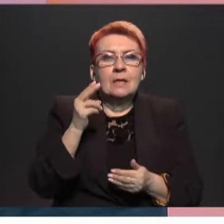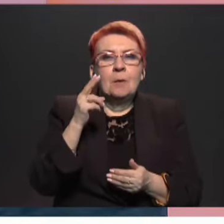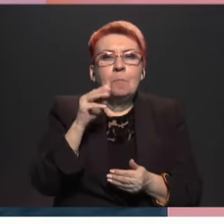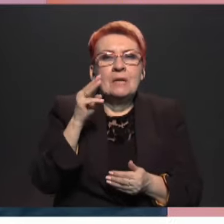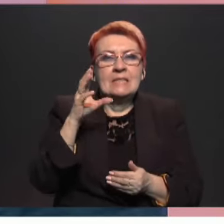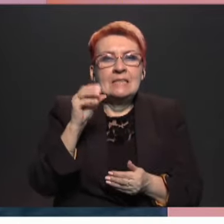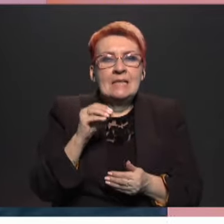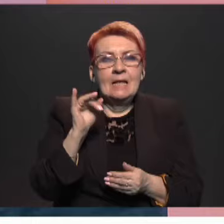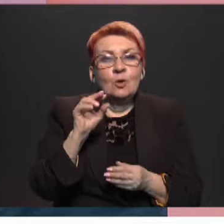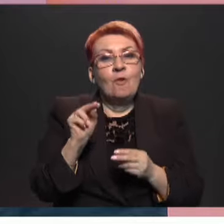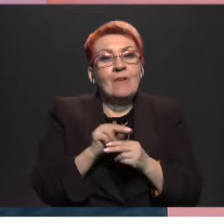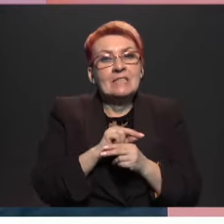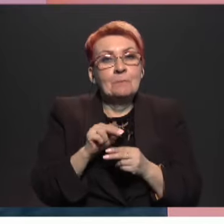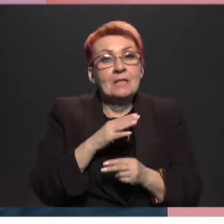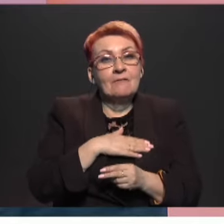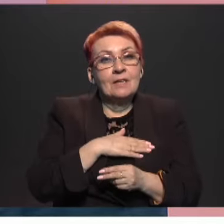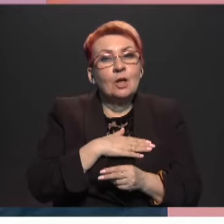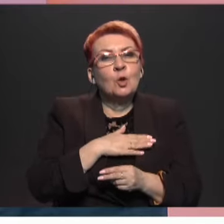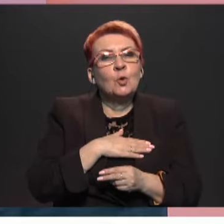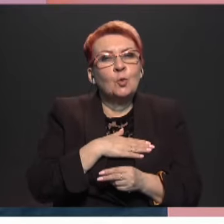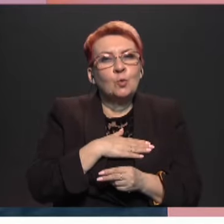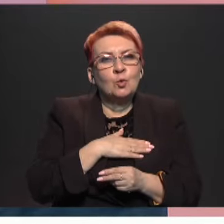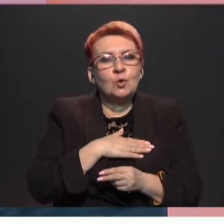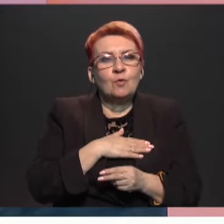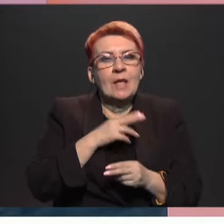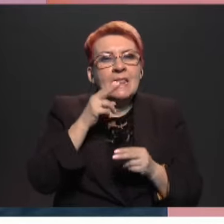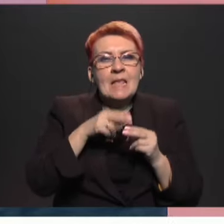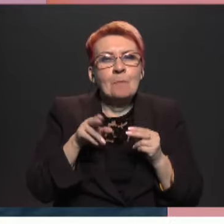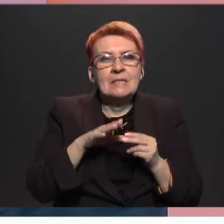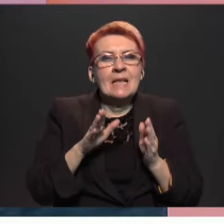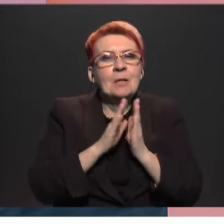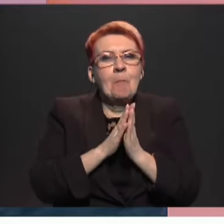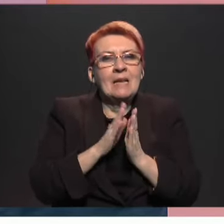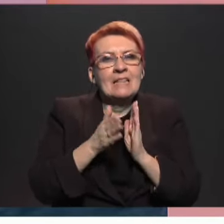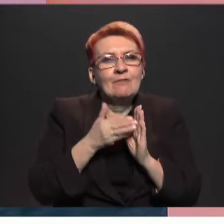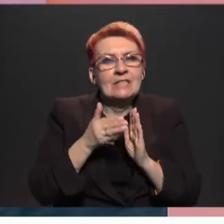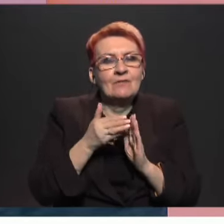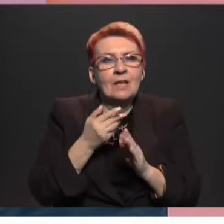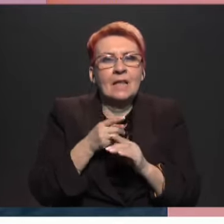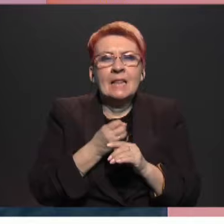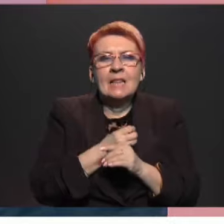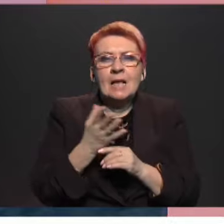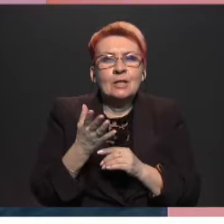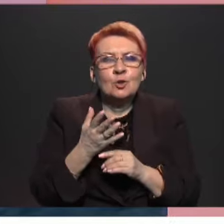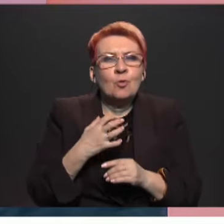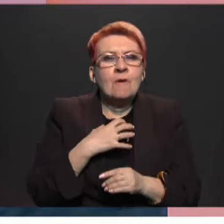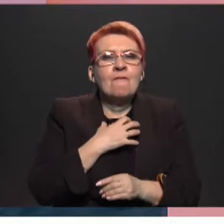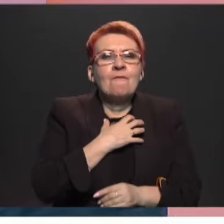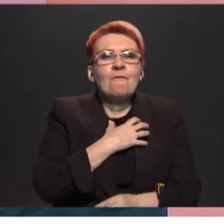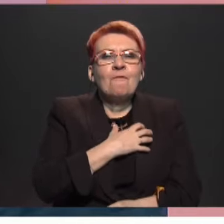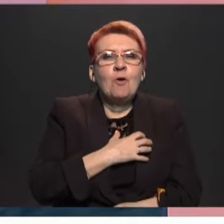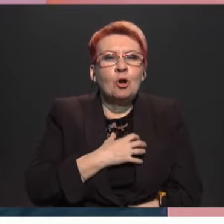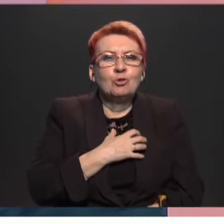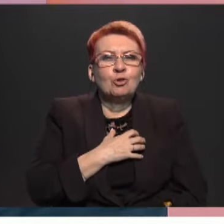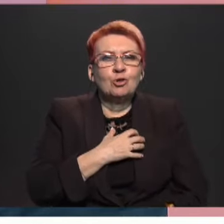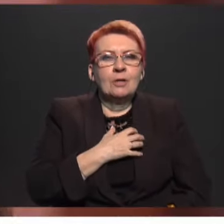по себе воспитывает душу, какой-то вот этой непрестанной молитве вызывает ее. И это настолько важно, на мой взгляд,